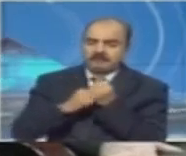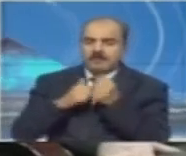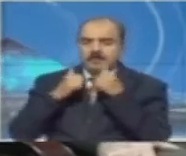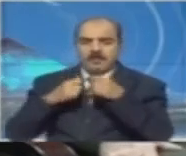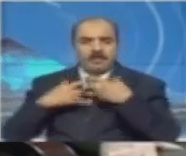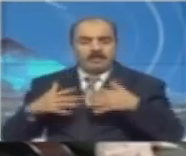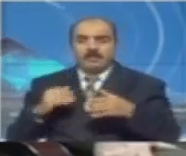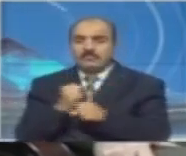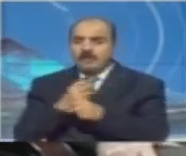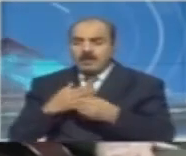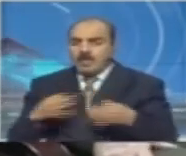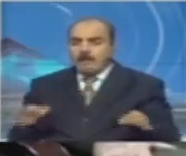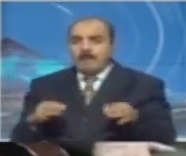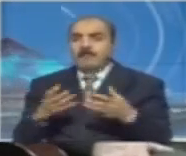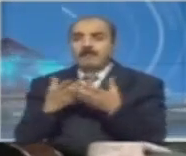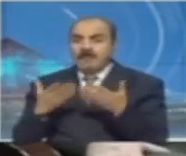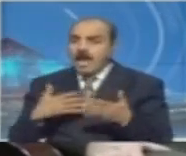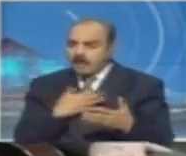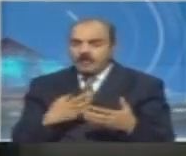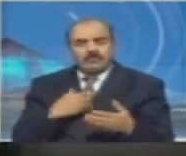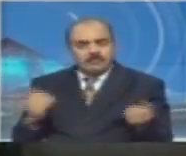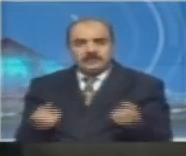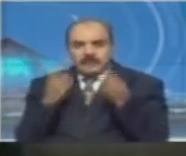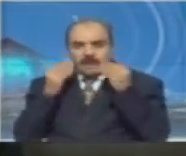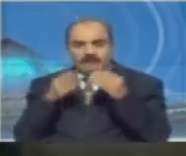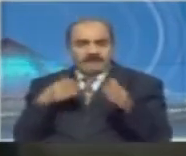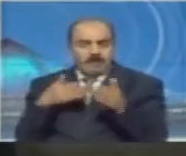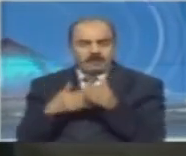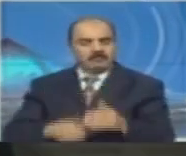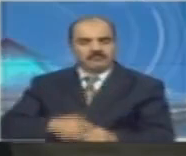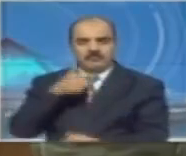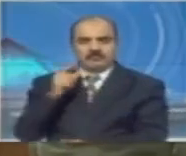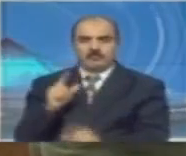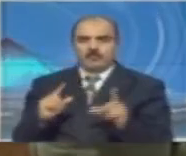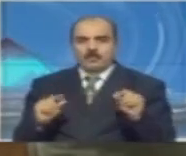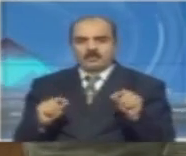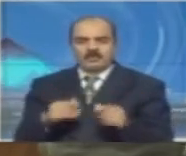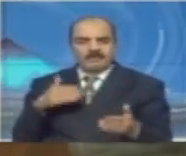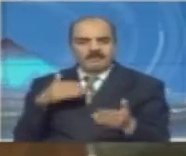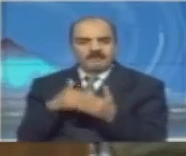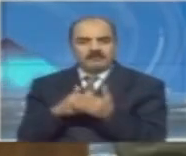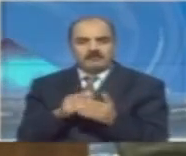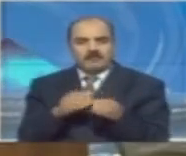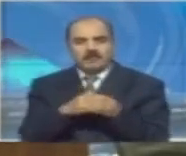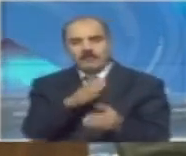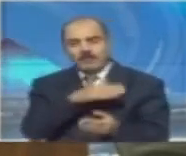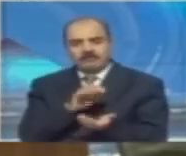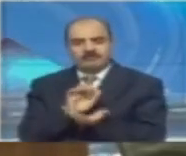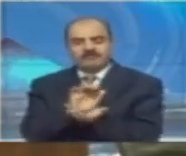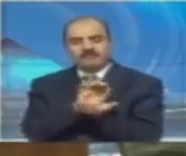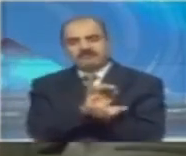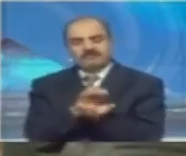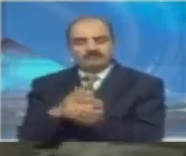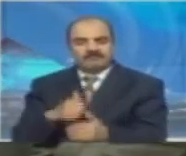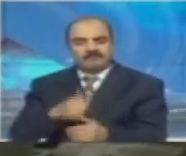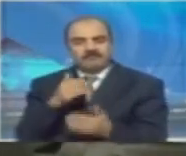وفرت كافه الامكانيه التي مكنت من تحقيق ذلك التميز اعاقبها تكريم اعضاء الفريق البحثي الذين